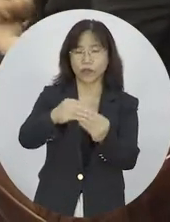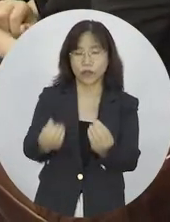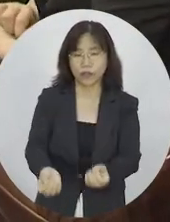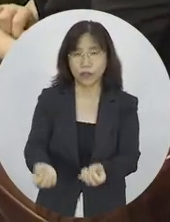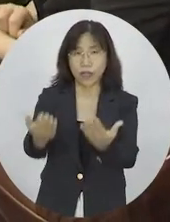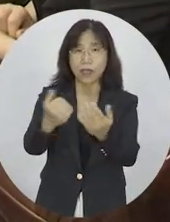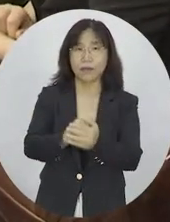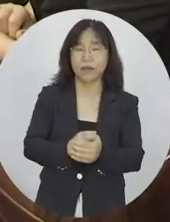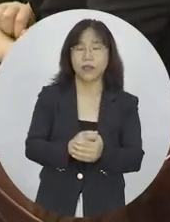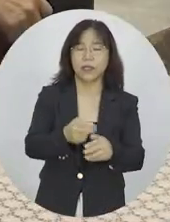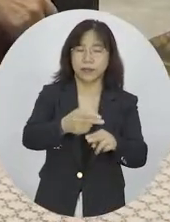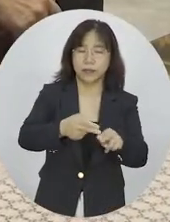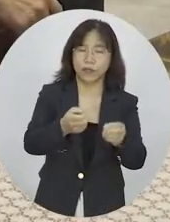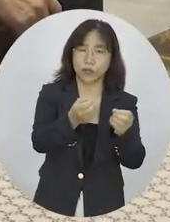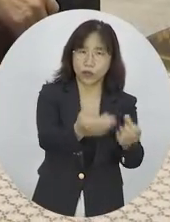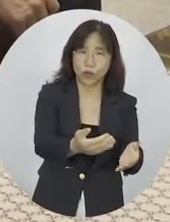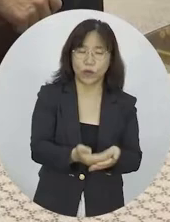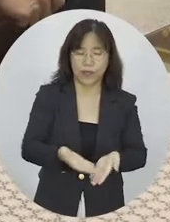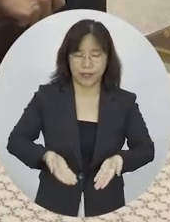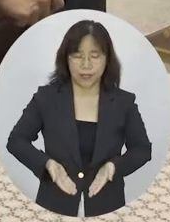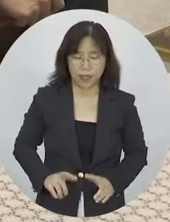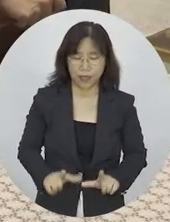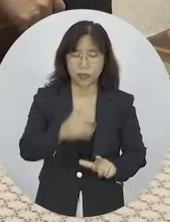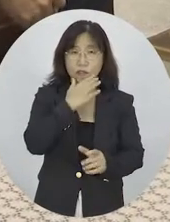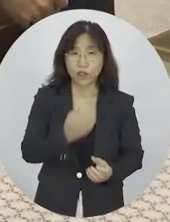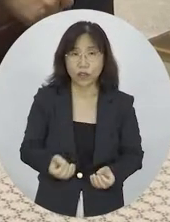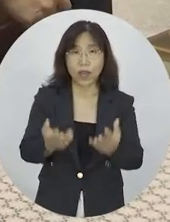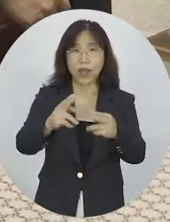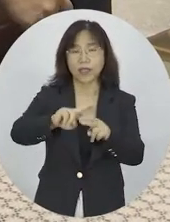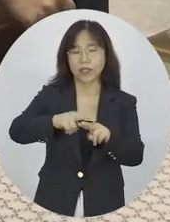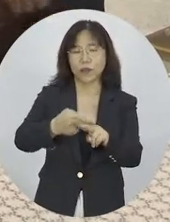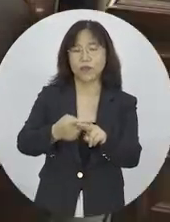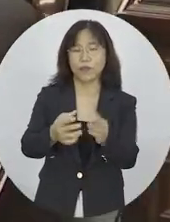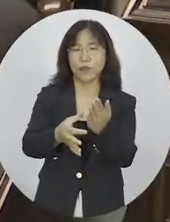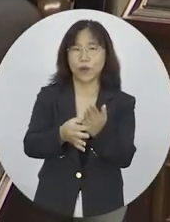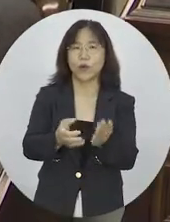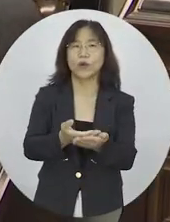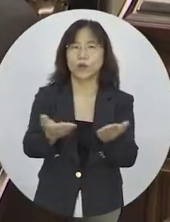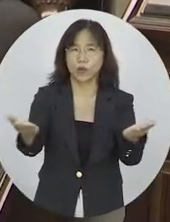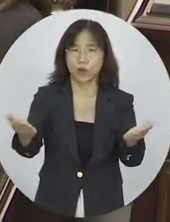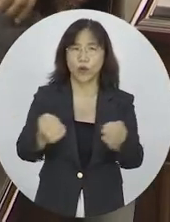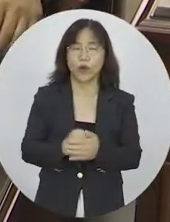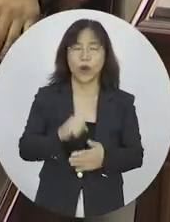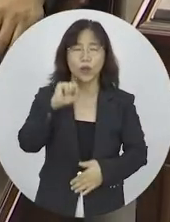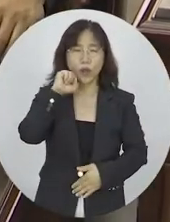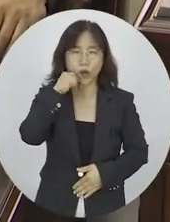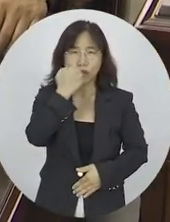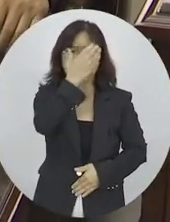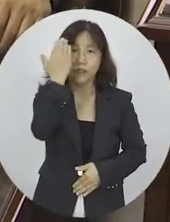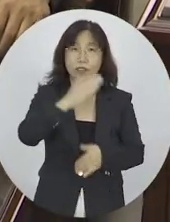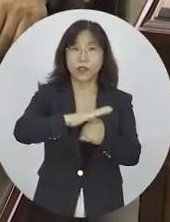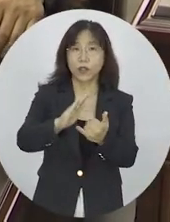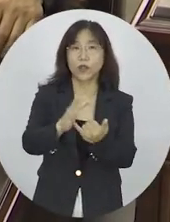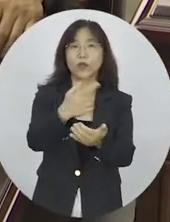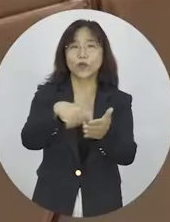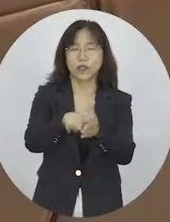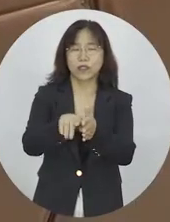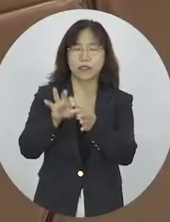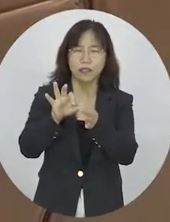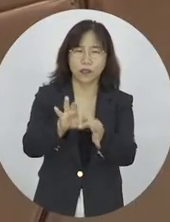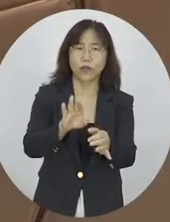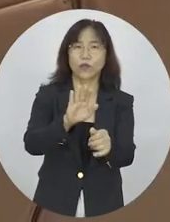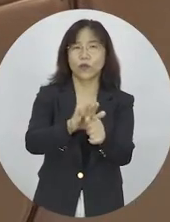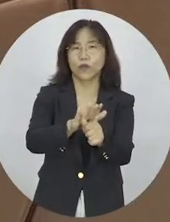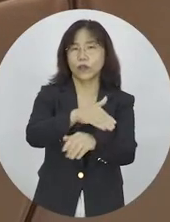명절 음식을 지원하고 생일 때는 축하 기프티콘을 발송하는 등 어려움을 겪는 청소년들을 위한 다각적인 지원을